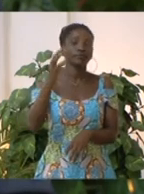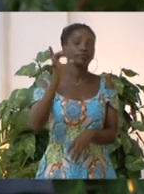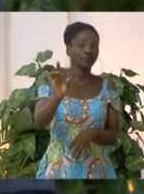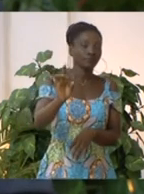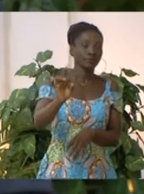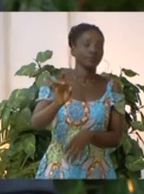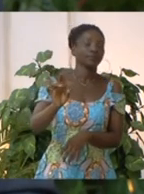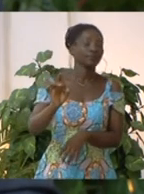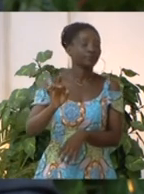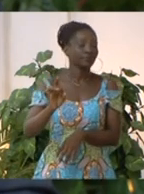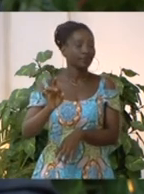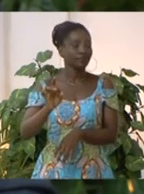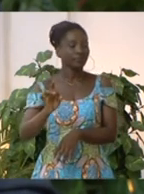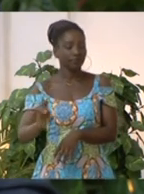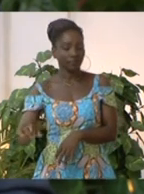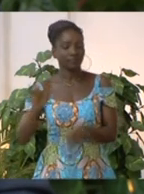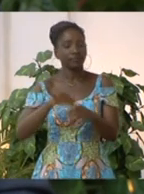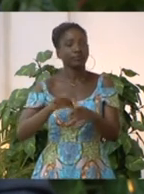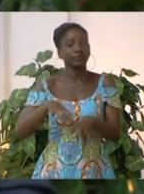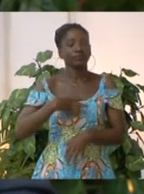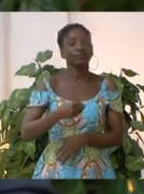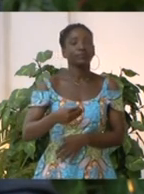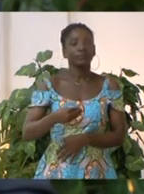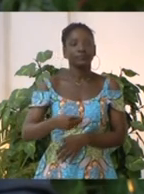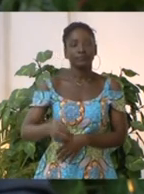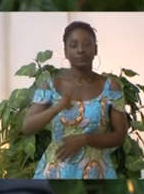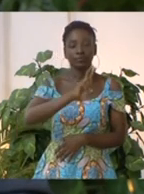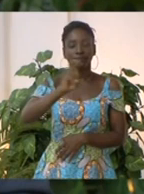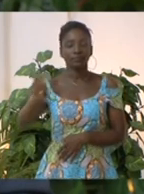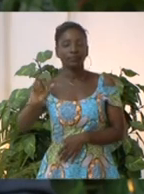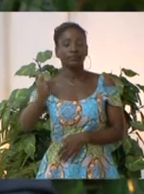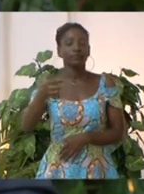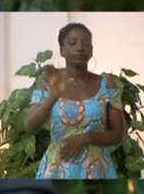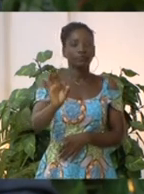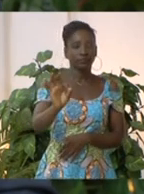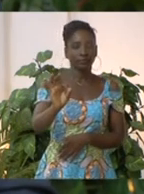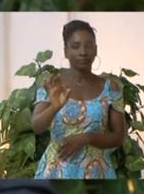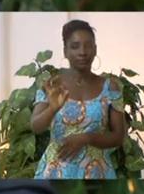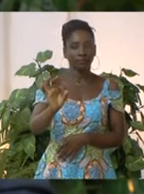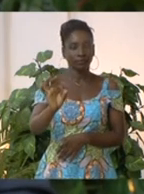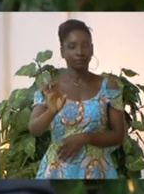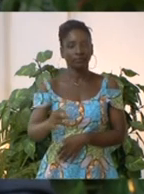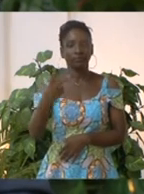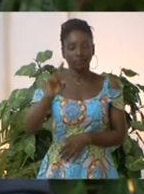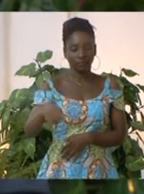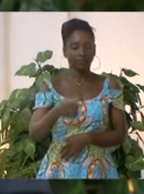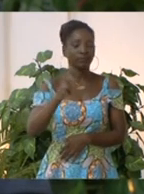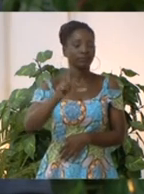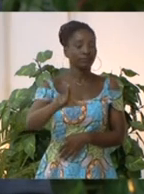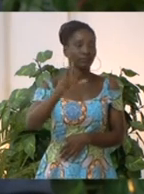4,27%. Bulletin blanc, 219, soit